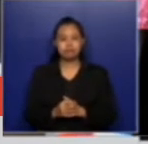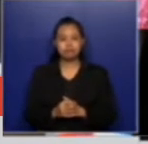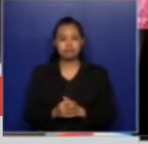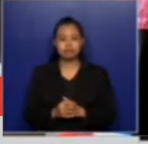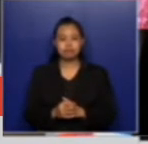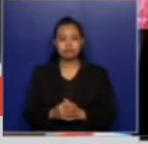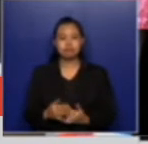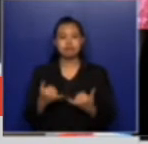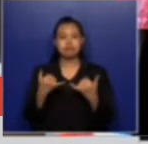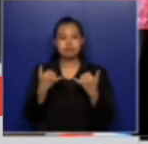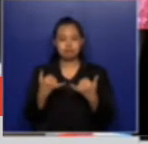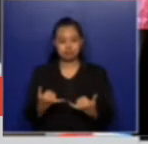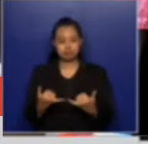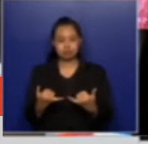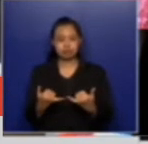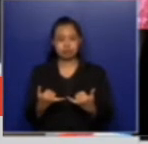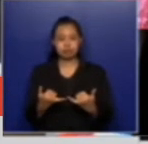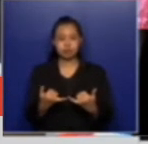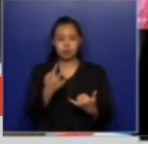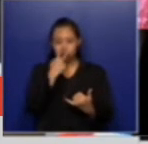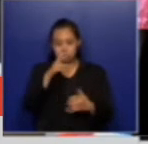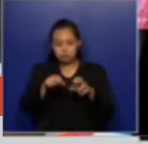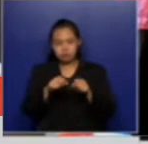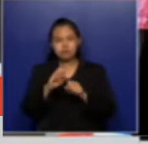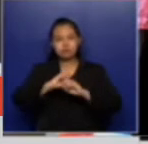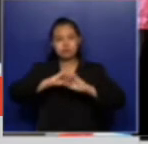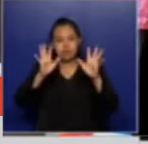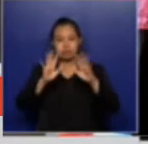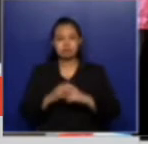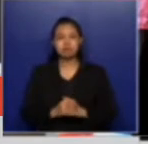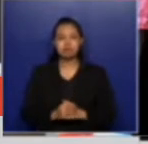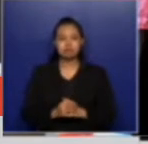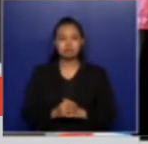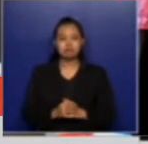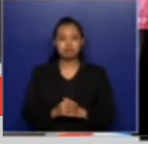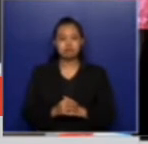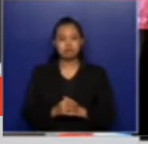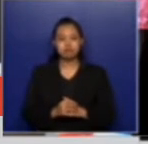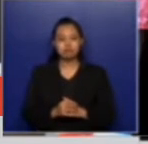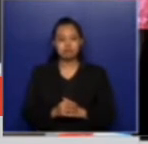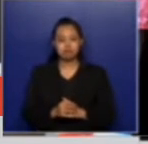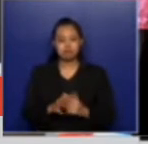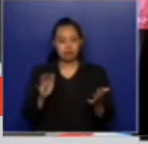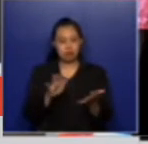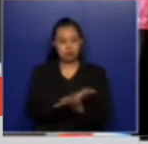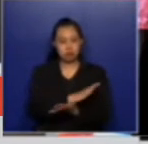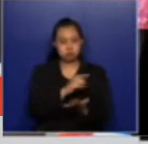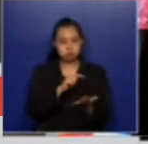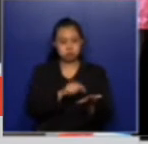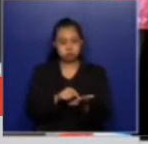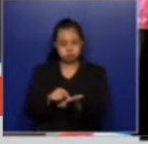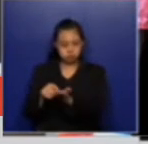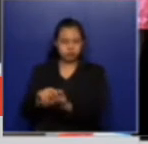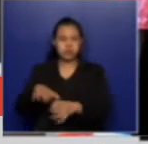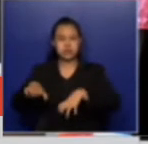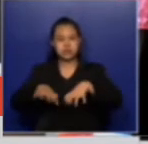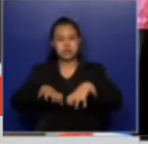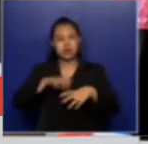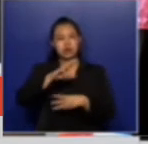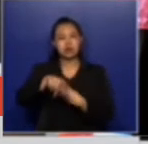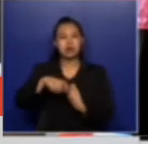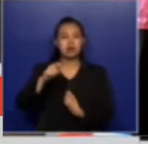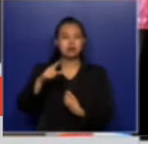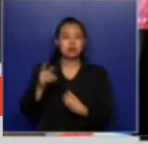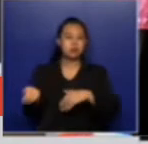วันนี้ประจักษ์ครับเป็นใบเสร็จใบอย่างมหาศาลเลยว่ารัฐบาลนี้บริหารเรื่องเศรษฐกิจ